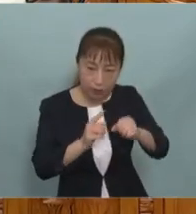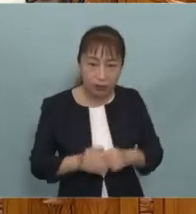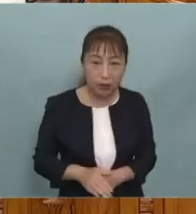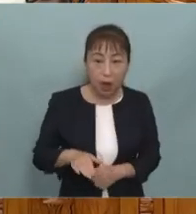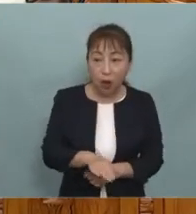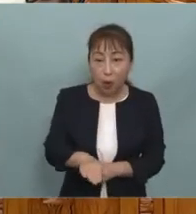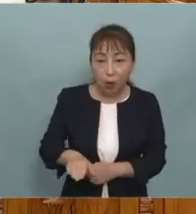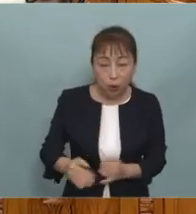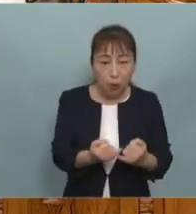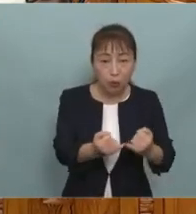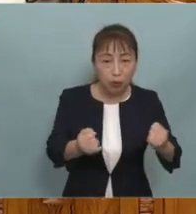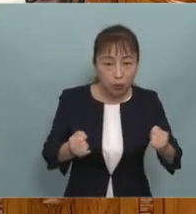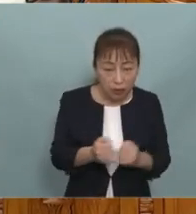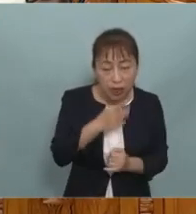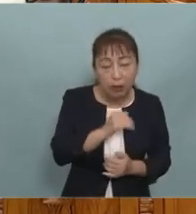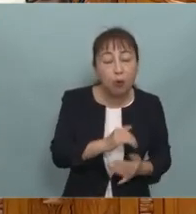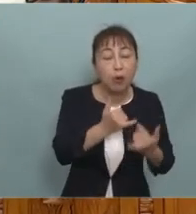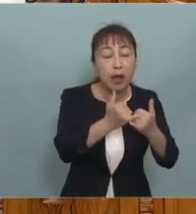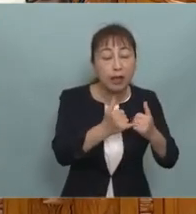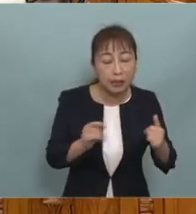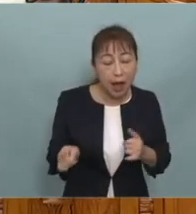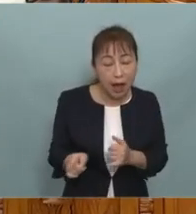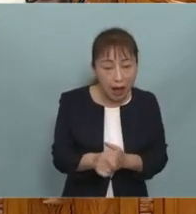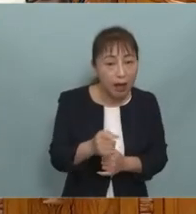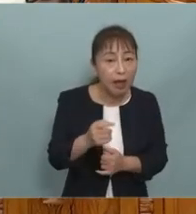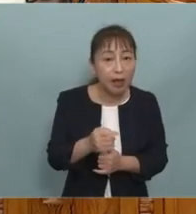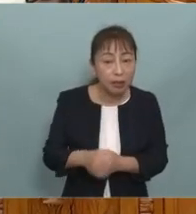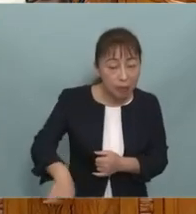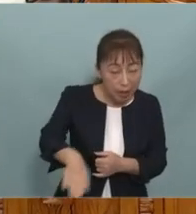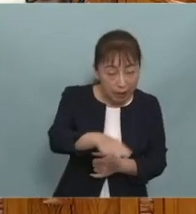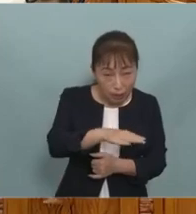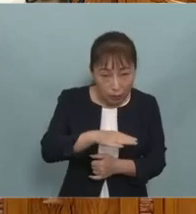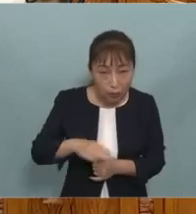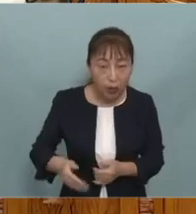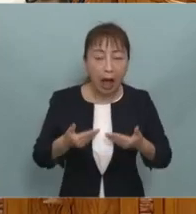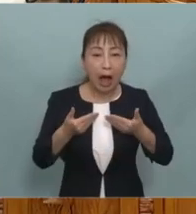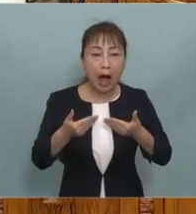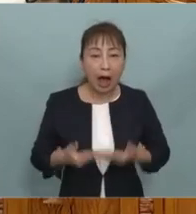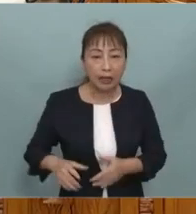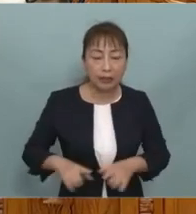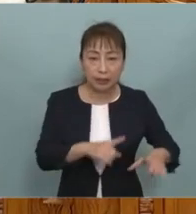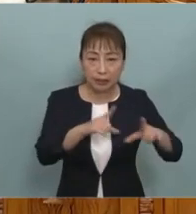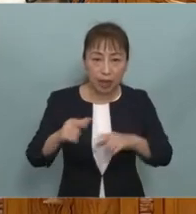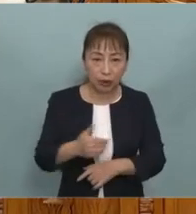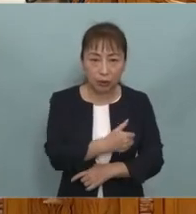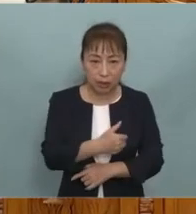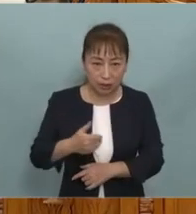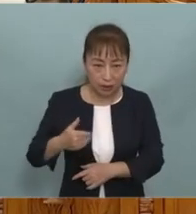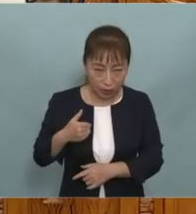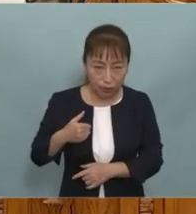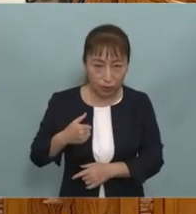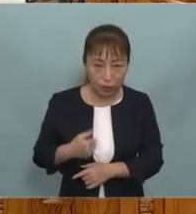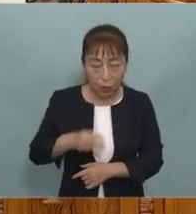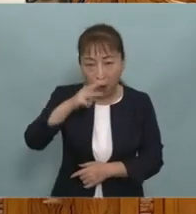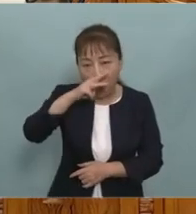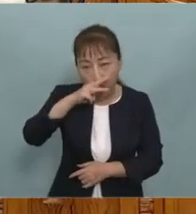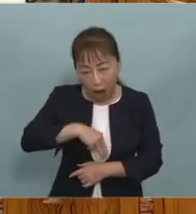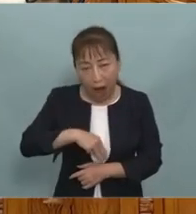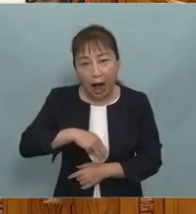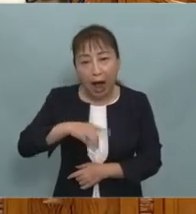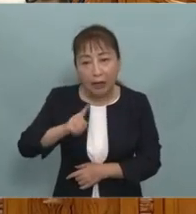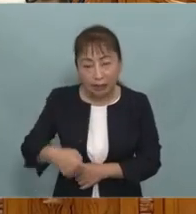女性高齢者を始め全ての方々が安心して暮らせるよう犯罪対策を